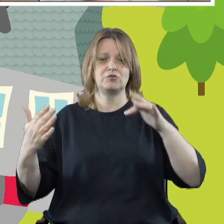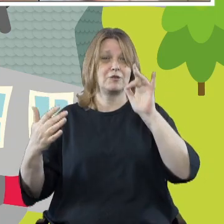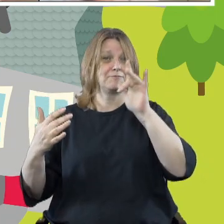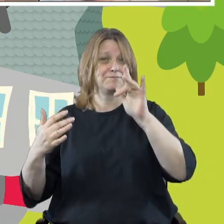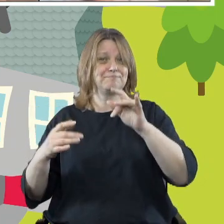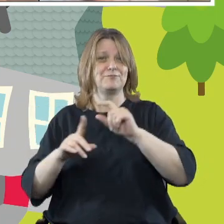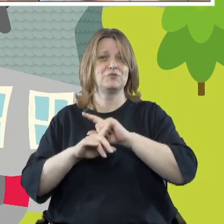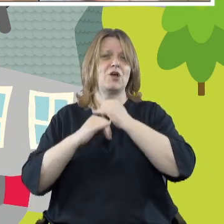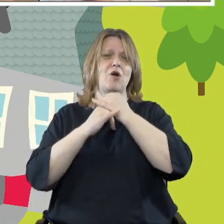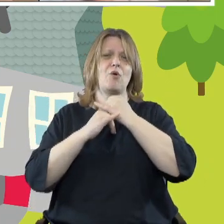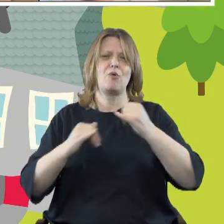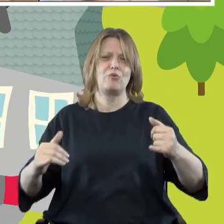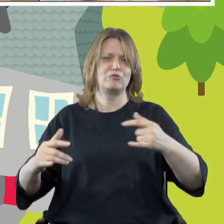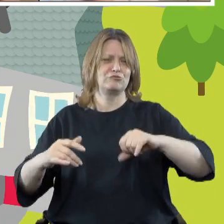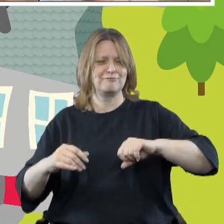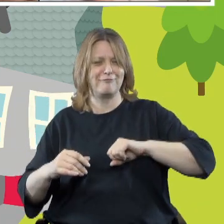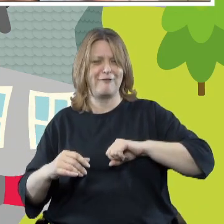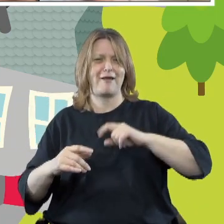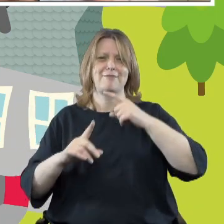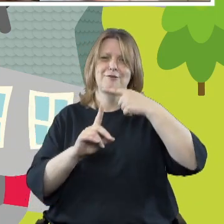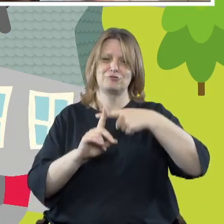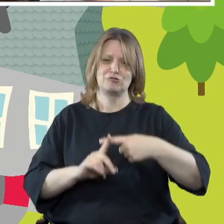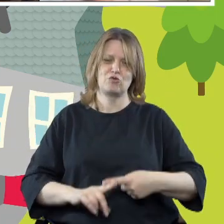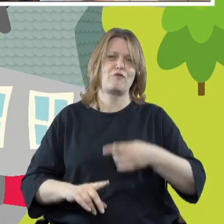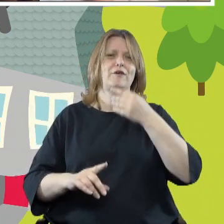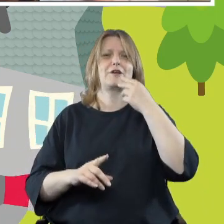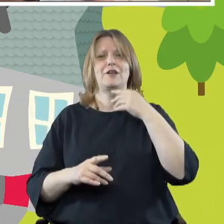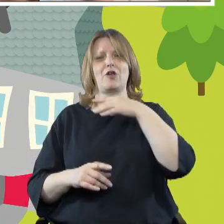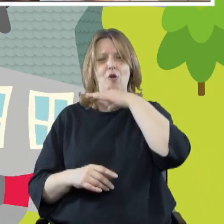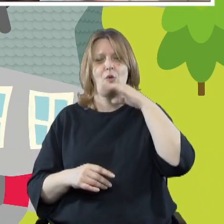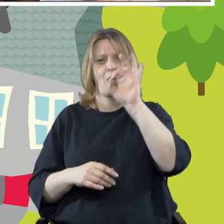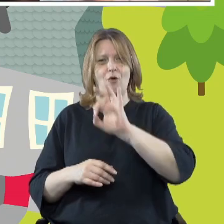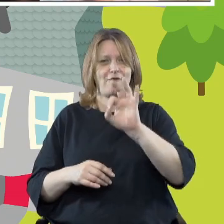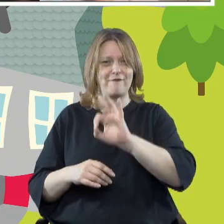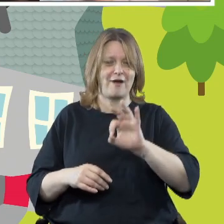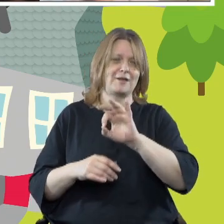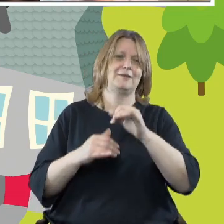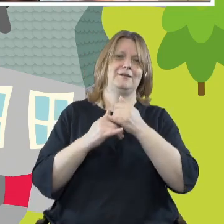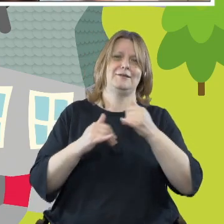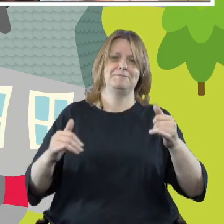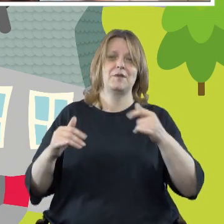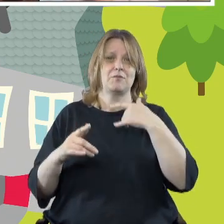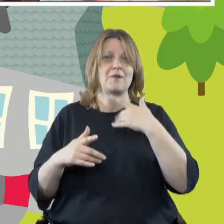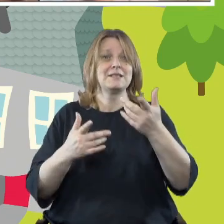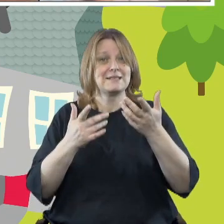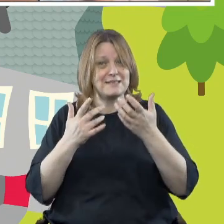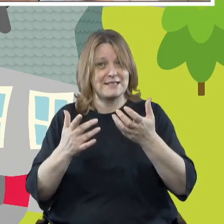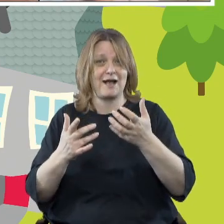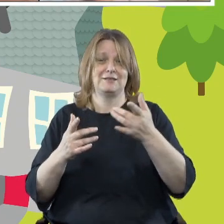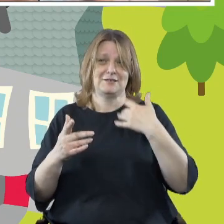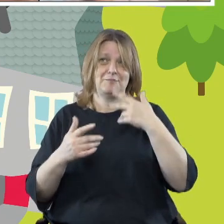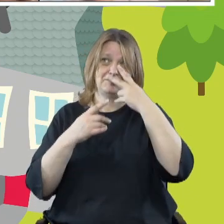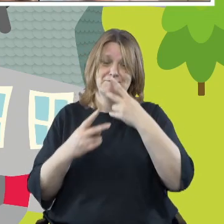fajnych i labiryntów, i krzyżówek, i kolorowanek. Także zachęcamy razem tutaj z krokodylkiem Tirkiem, abyście tą stronę